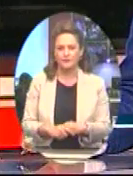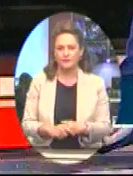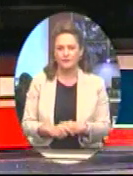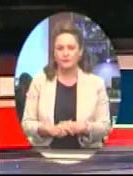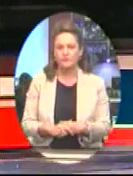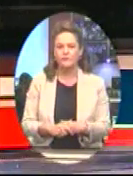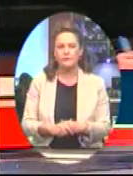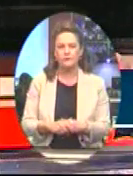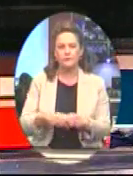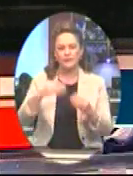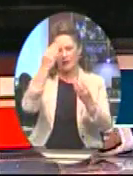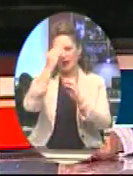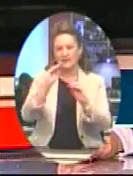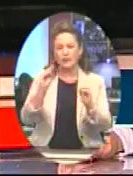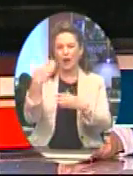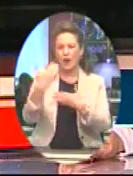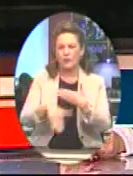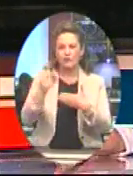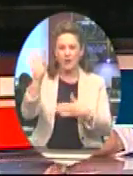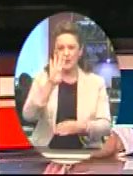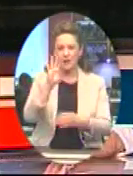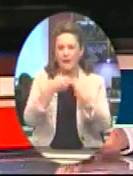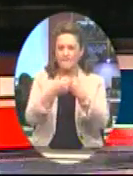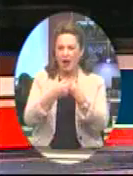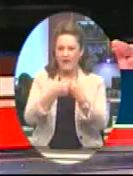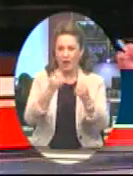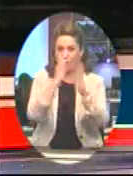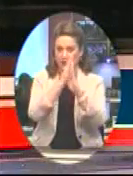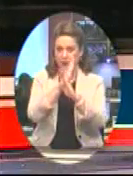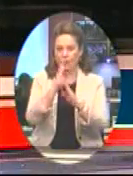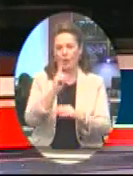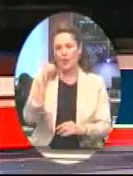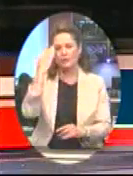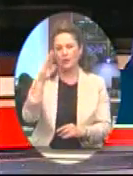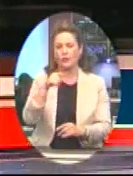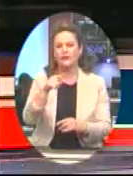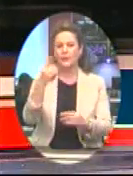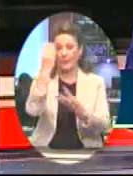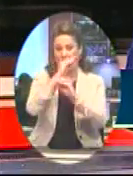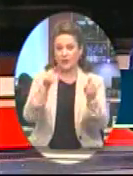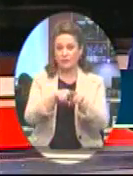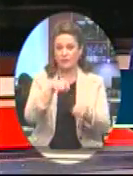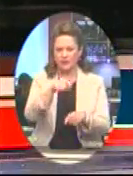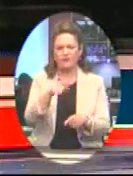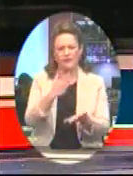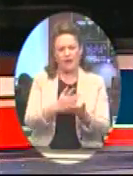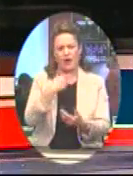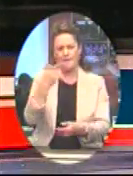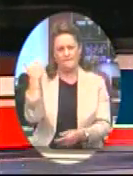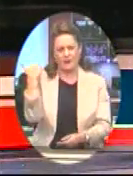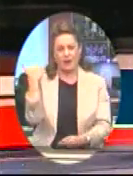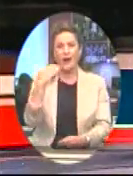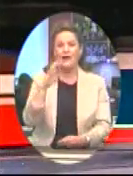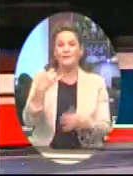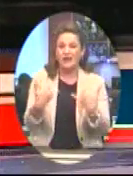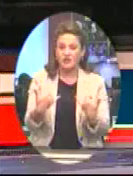ההכרזות האחרונות של נתניהו על המאבק בטרור לא זרות, שכן הכרזות מסוג זה נשמעו מפיו בעבר. האם הפעם